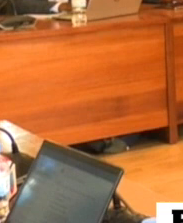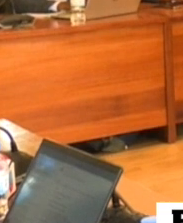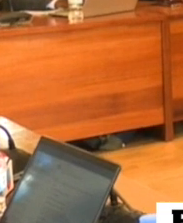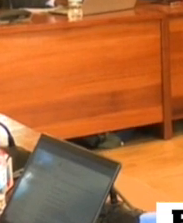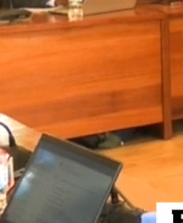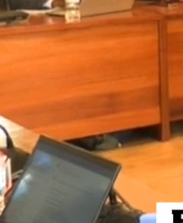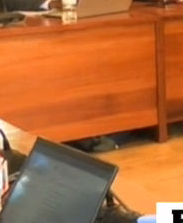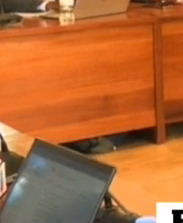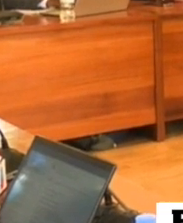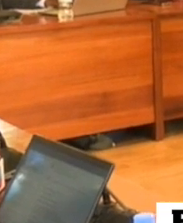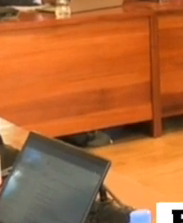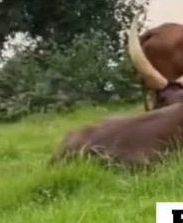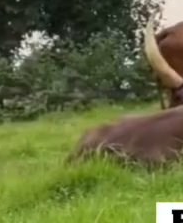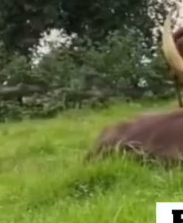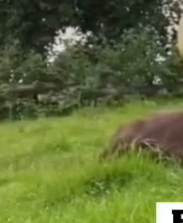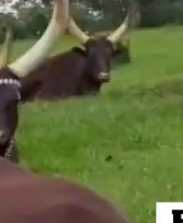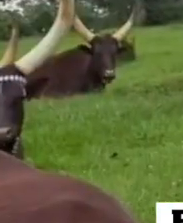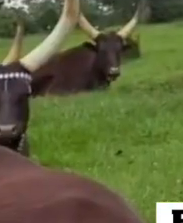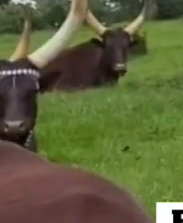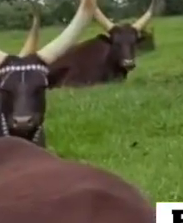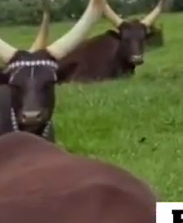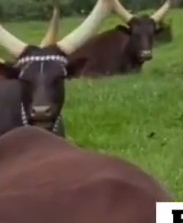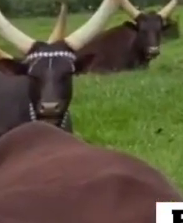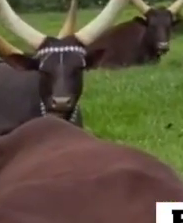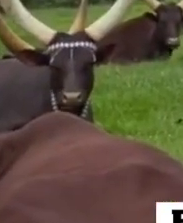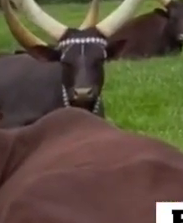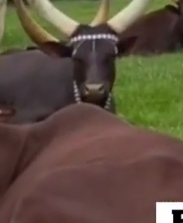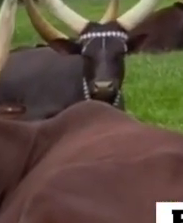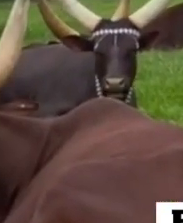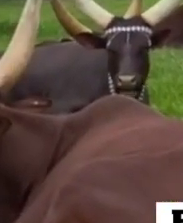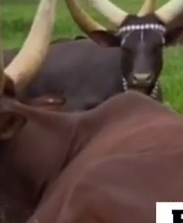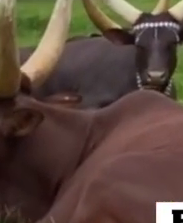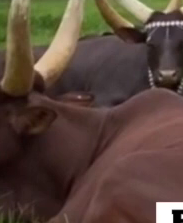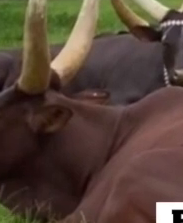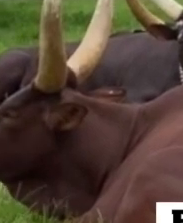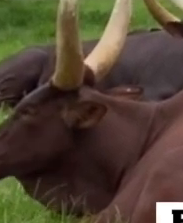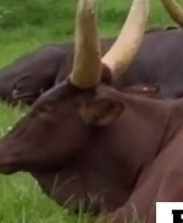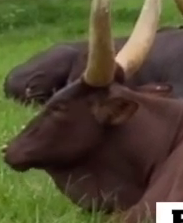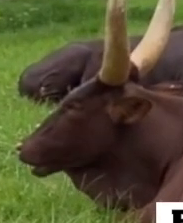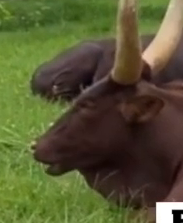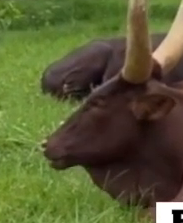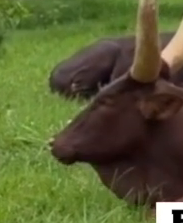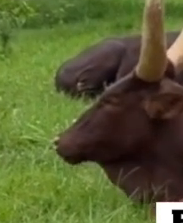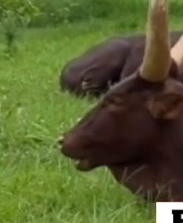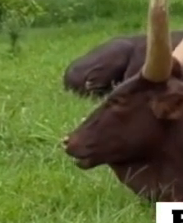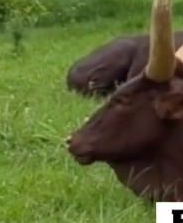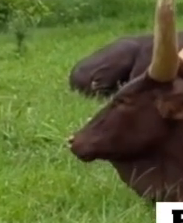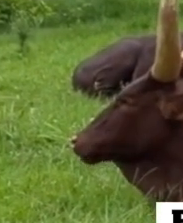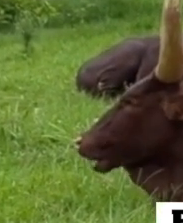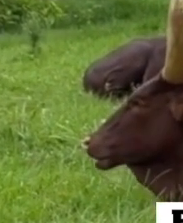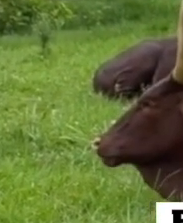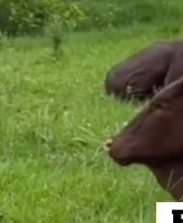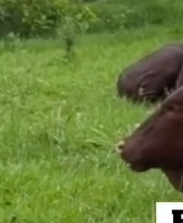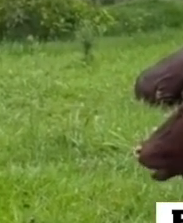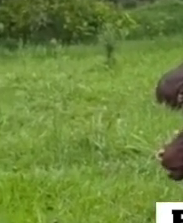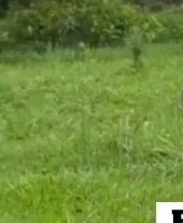kandi n'umushinga wo gutunganya inyama wa Gako Beef. Uyu mushinga watangijwe muri 2014 bwo kubona umusaruro mwiza w'inyama mu Rwanda